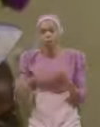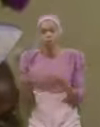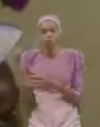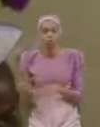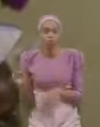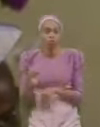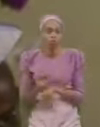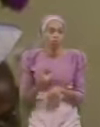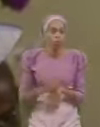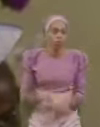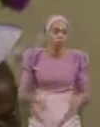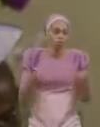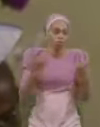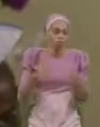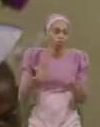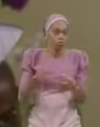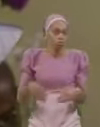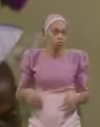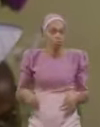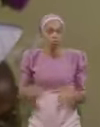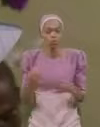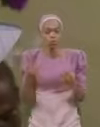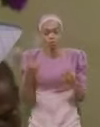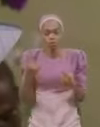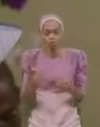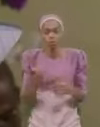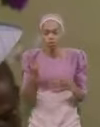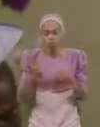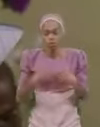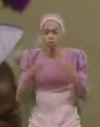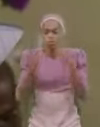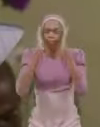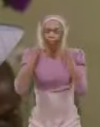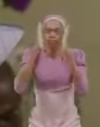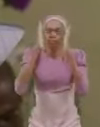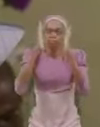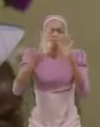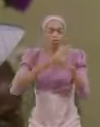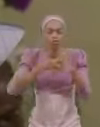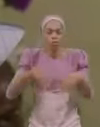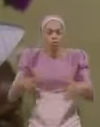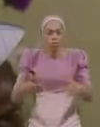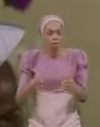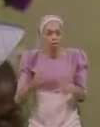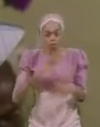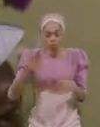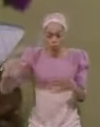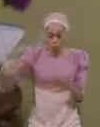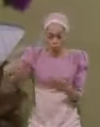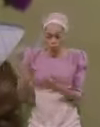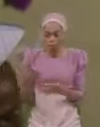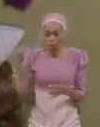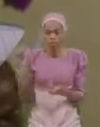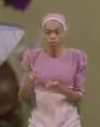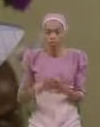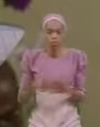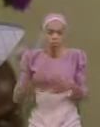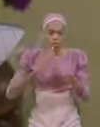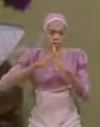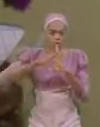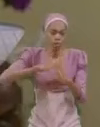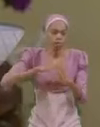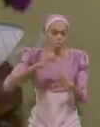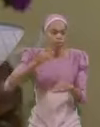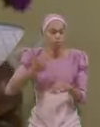devoir qui viendront a ta pensée de ces choses qu'aucune de ces choses t'empêche de recevoir le meilleur